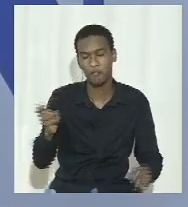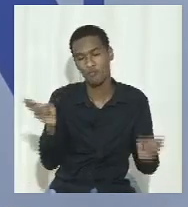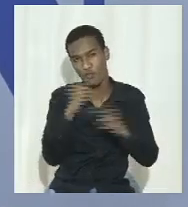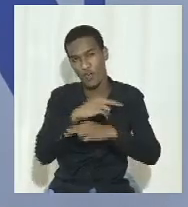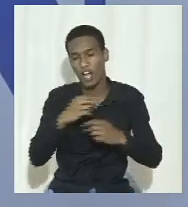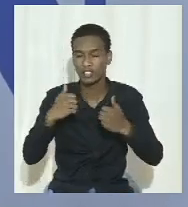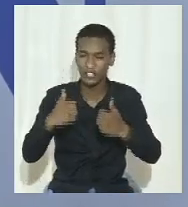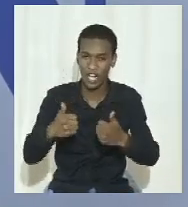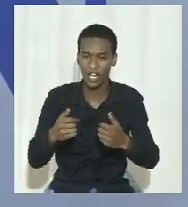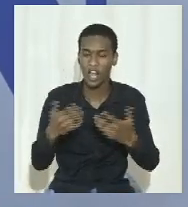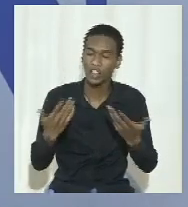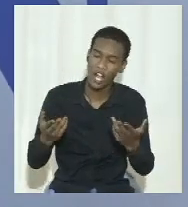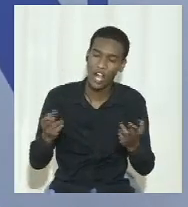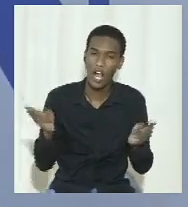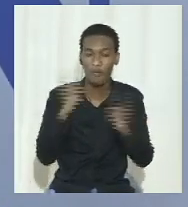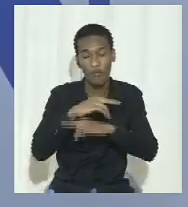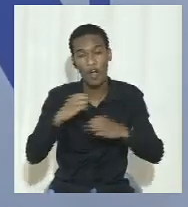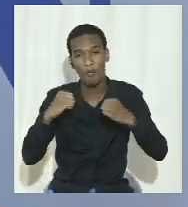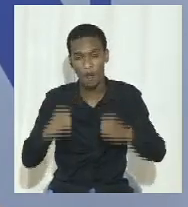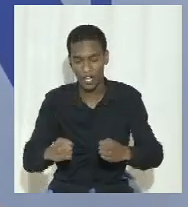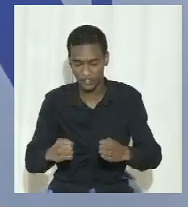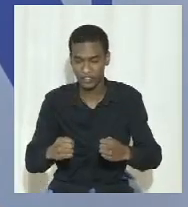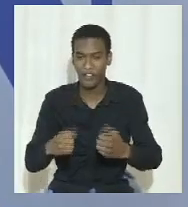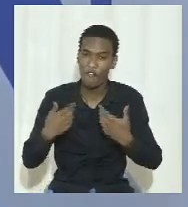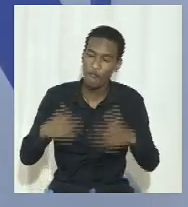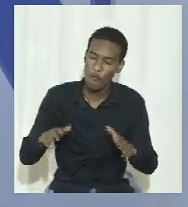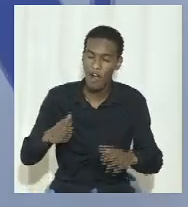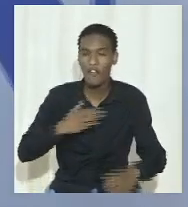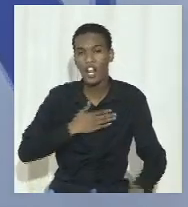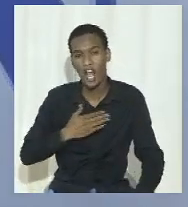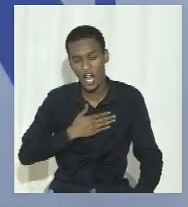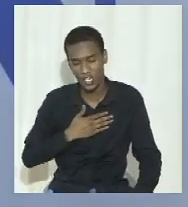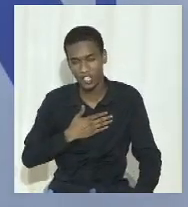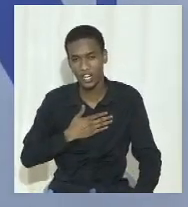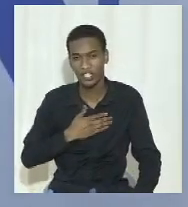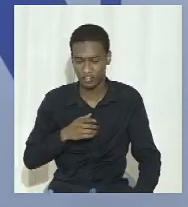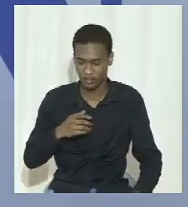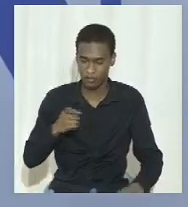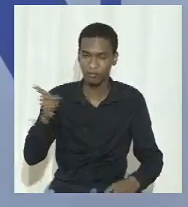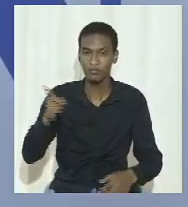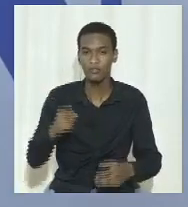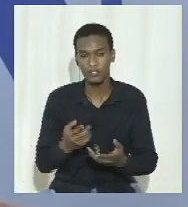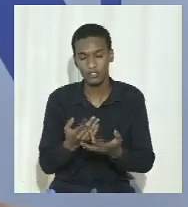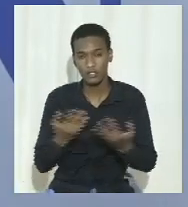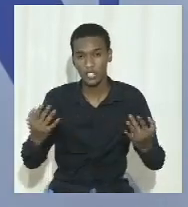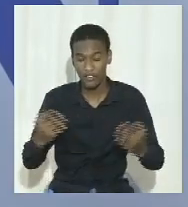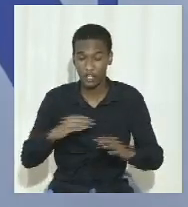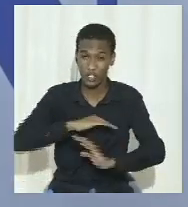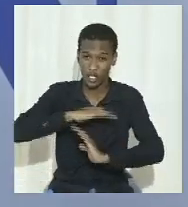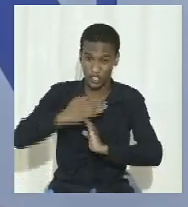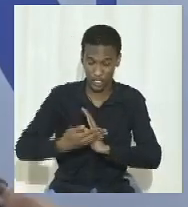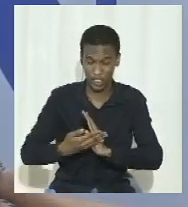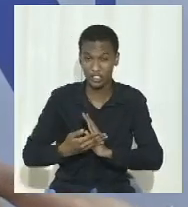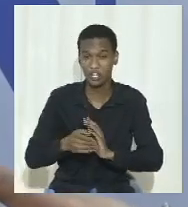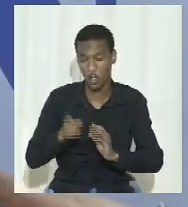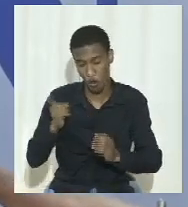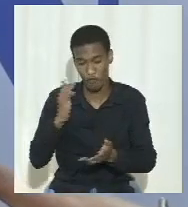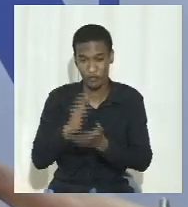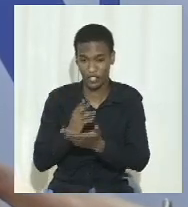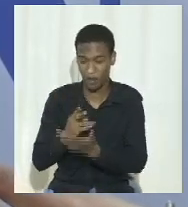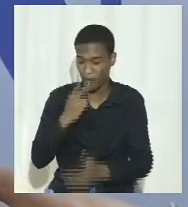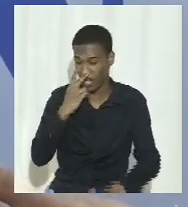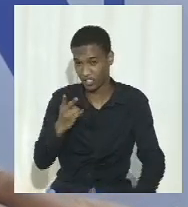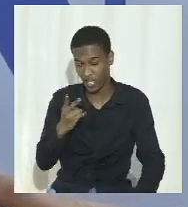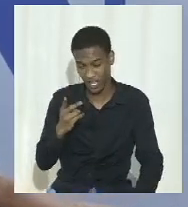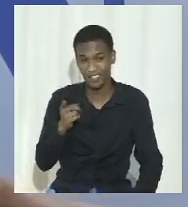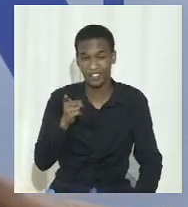sy anamafisana ny lafiny pédagogika amin'ny fampianarana ny principe no efa voafariparitra, fa